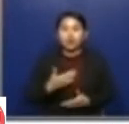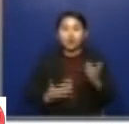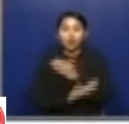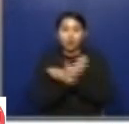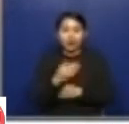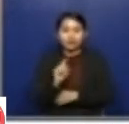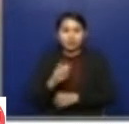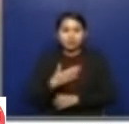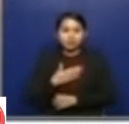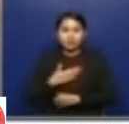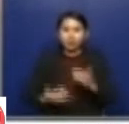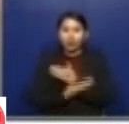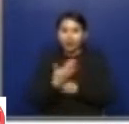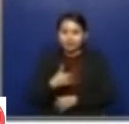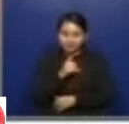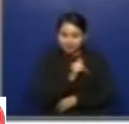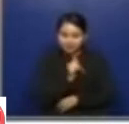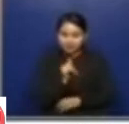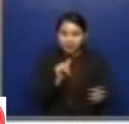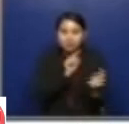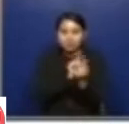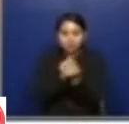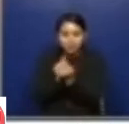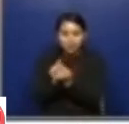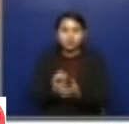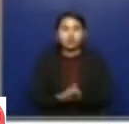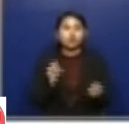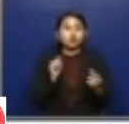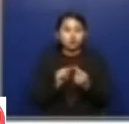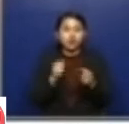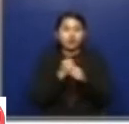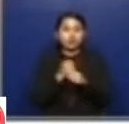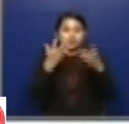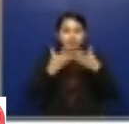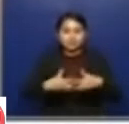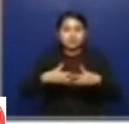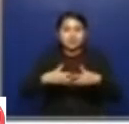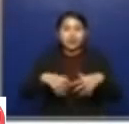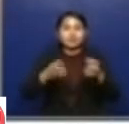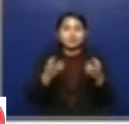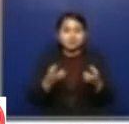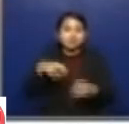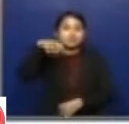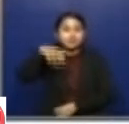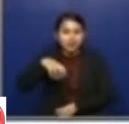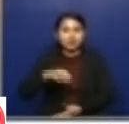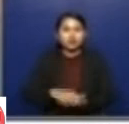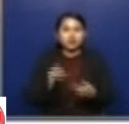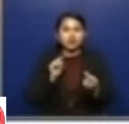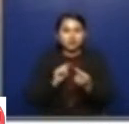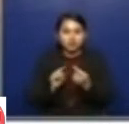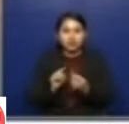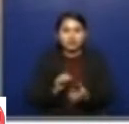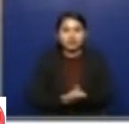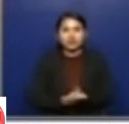ที่รับฟังปัญหาด้วยตนเองในกรณีการยื่นขอประธานบัตรเหมืองแร่ทรายแก้วที่ตำบลคำตโนดอำเภอ